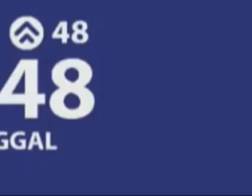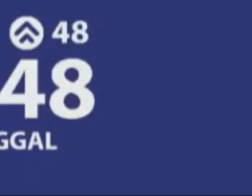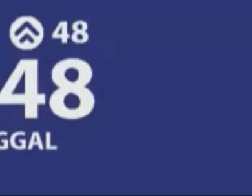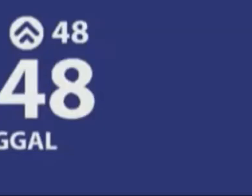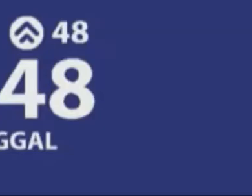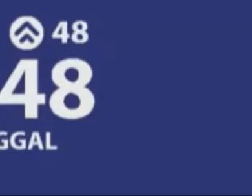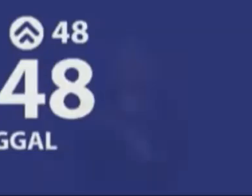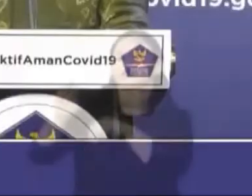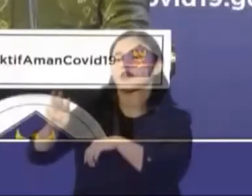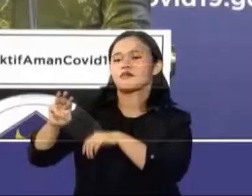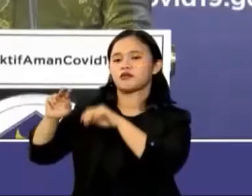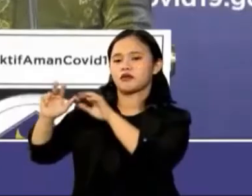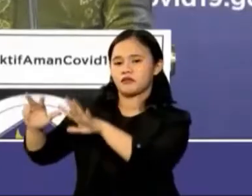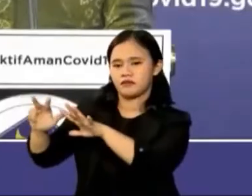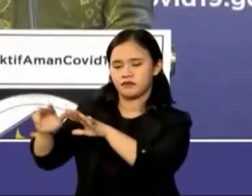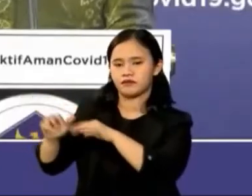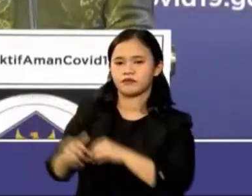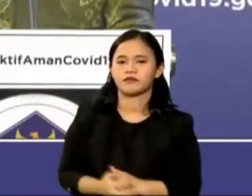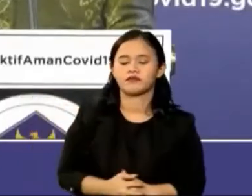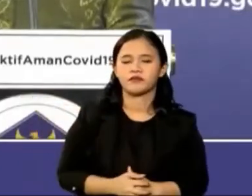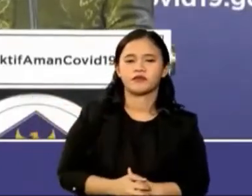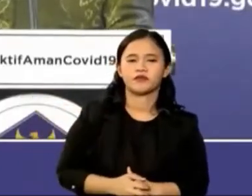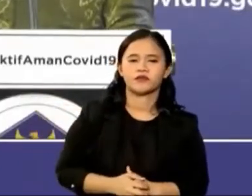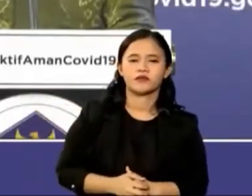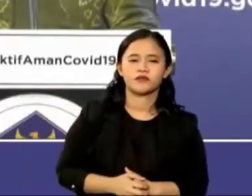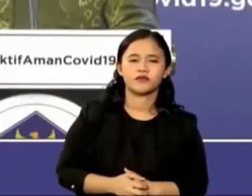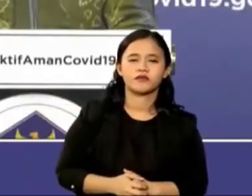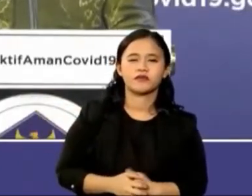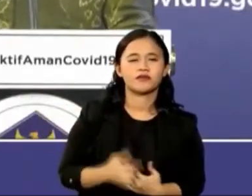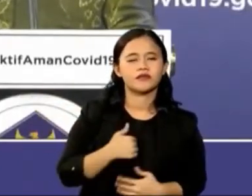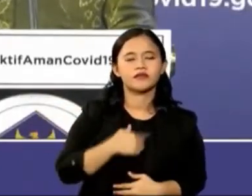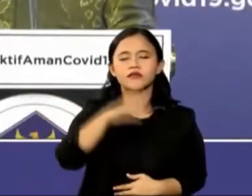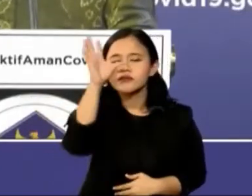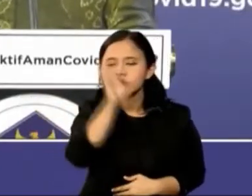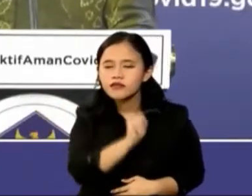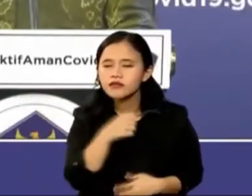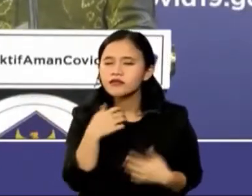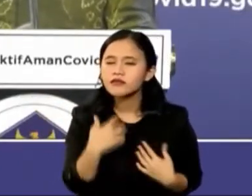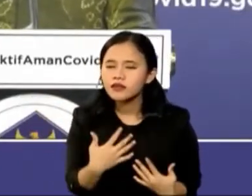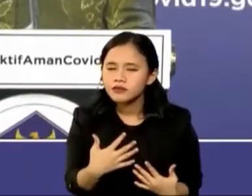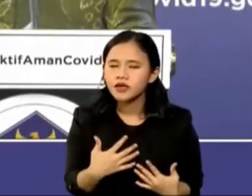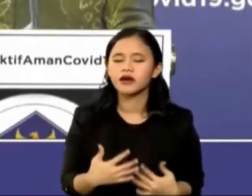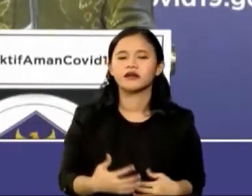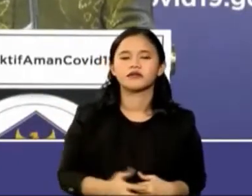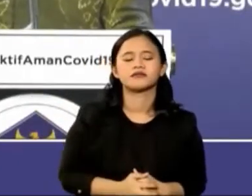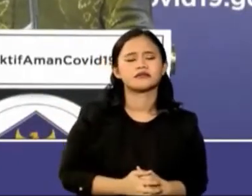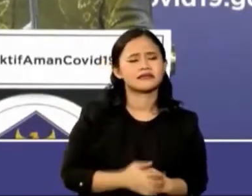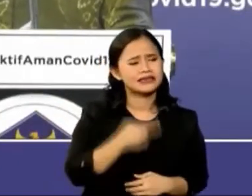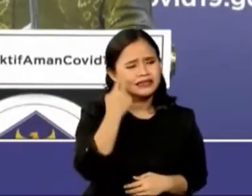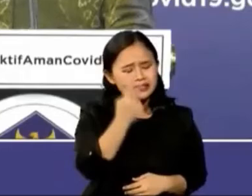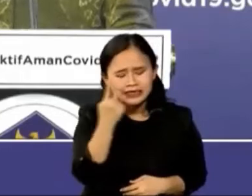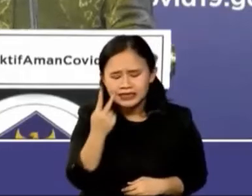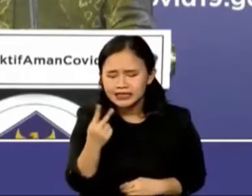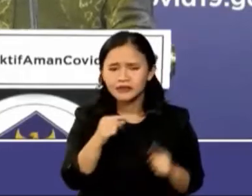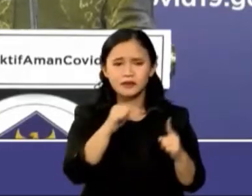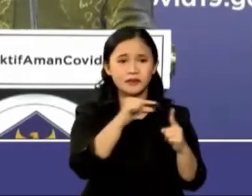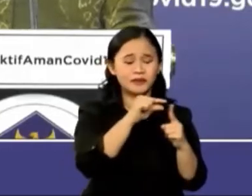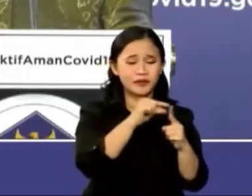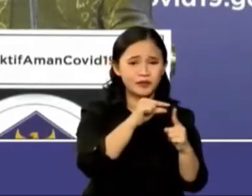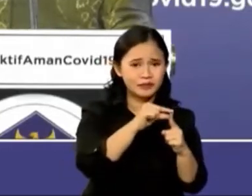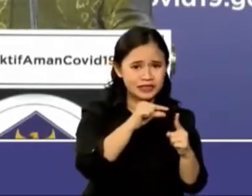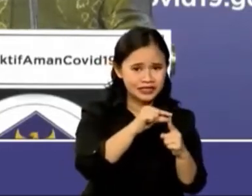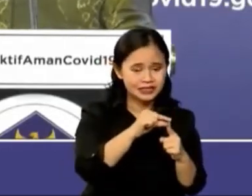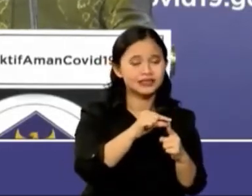orang. Ini kita maknai bahwa sebagian besar provinsi